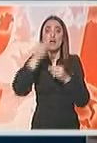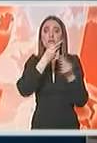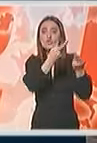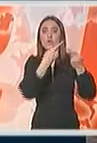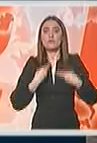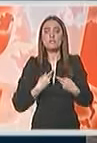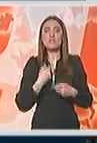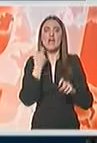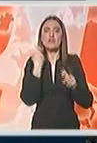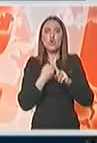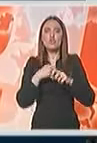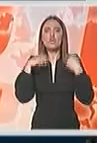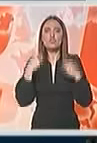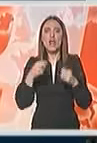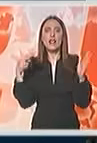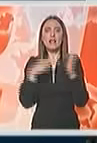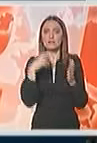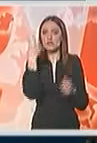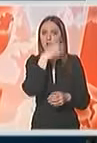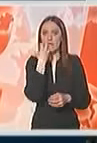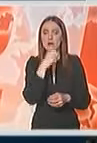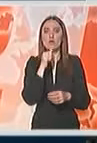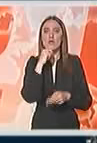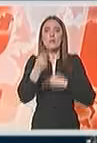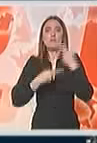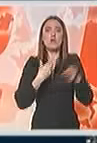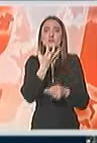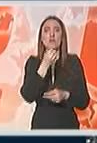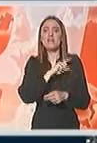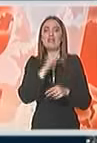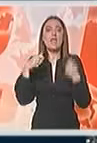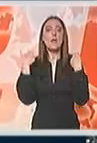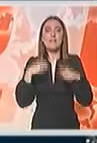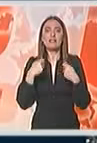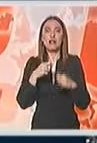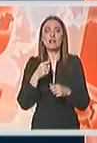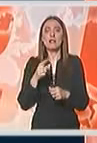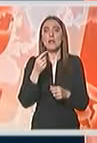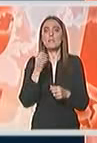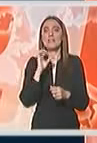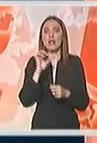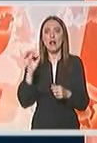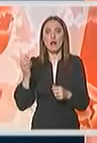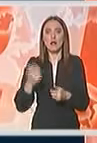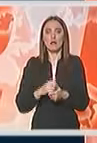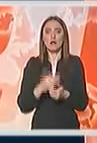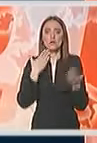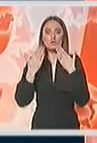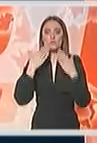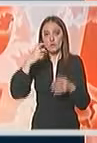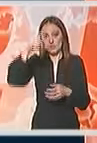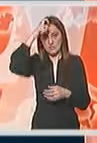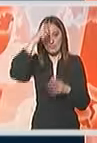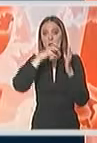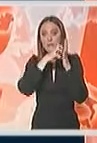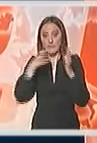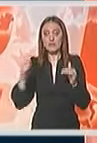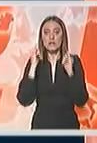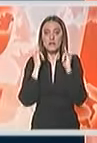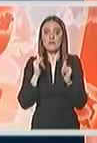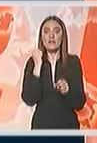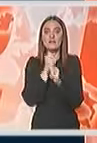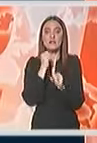uvozila gvožđe i čelik, električnu energiju i proizvode od nemetalnih minerala. Skupština Srbije nastavila je